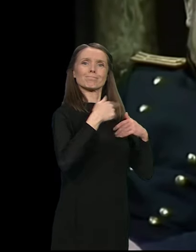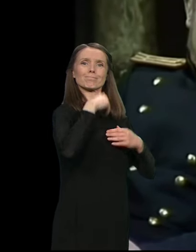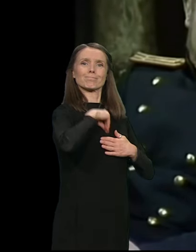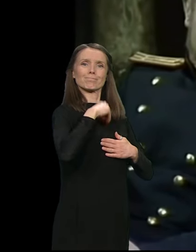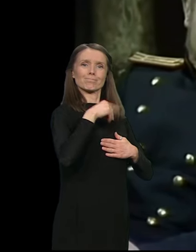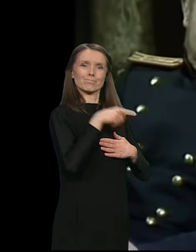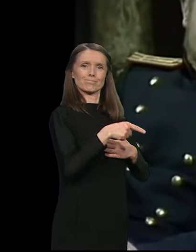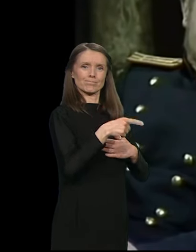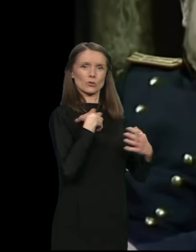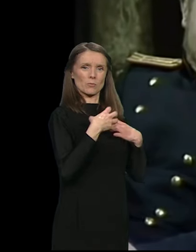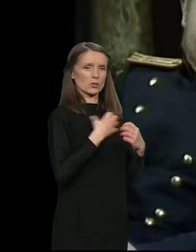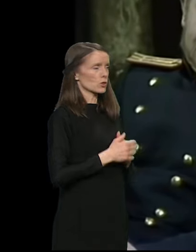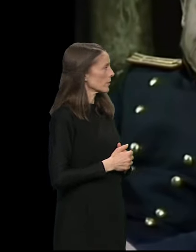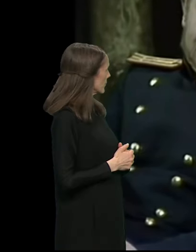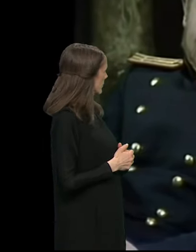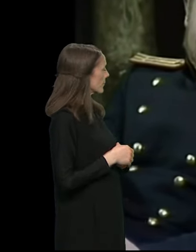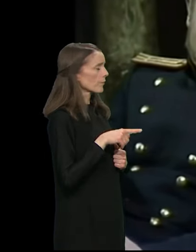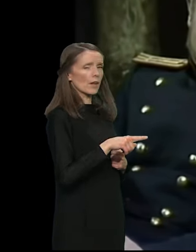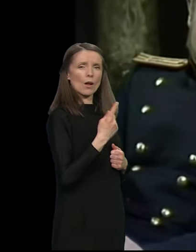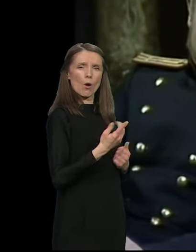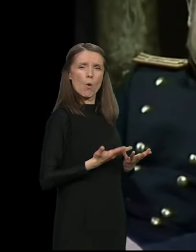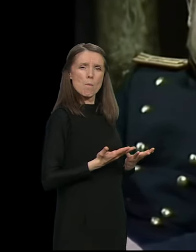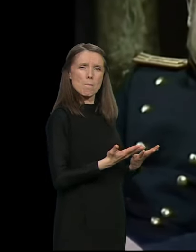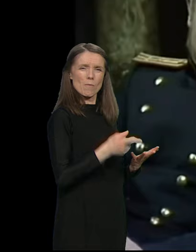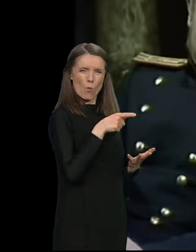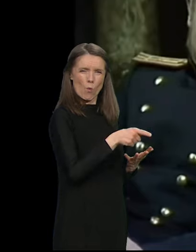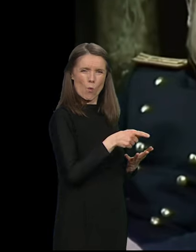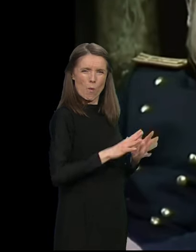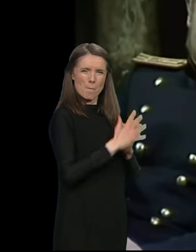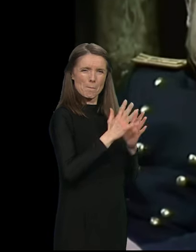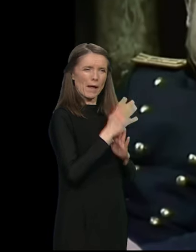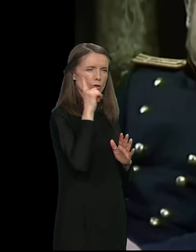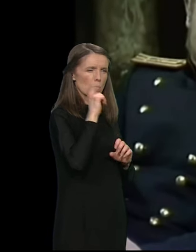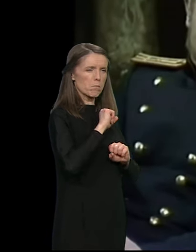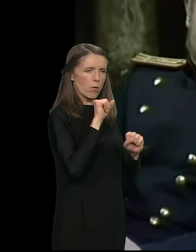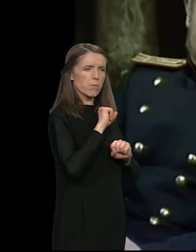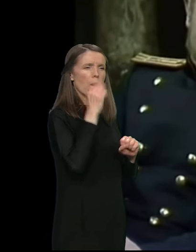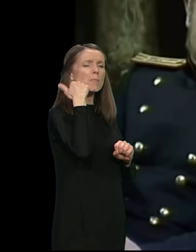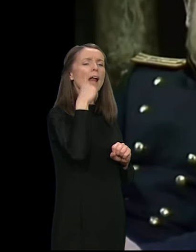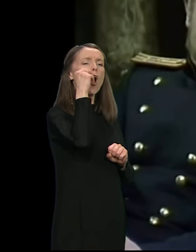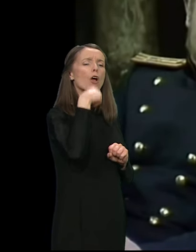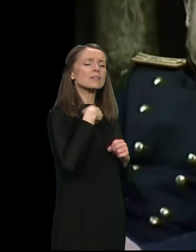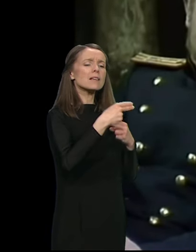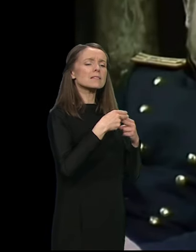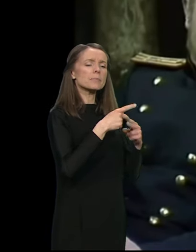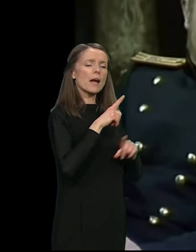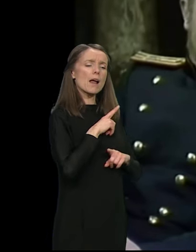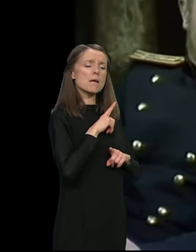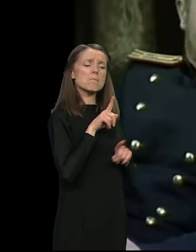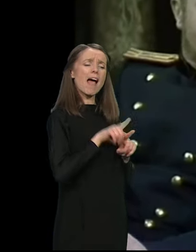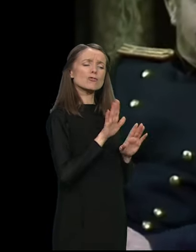u peći. Kod nas je pred očevu smrt zavijela u dimnjaku isto ovako.